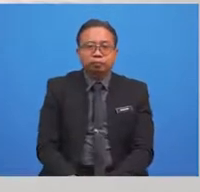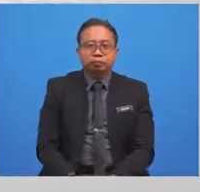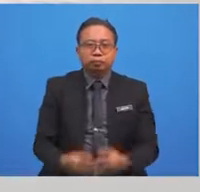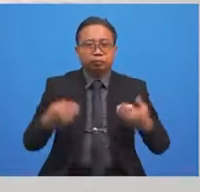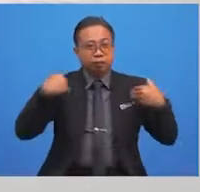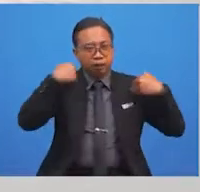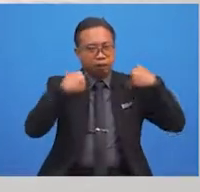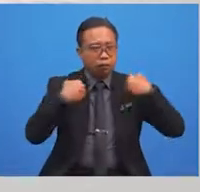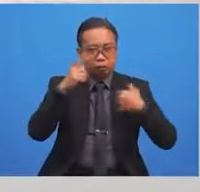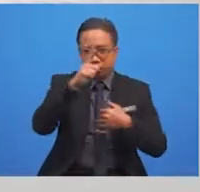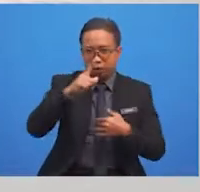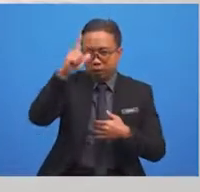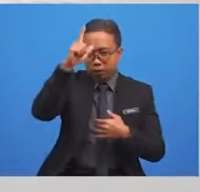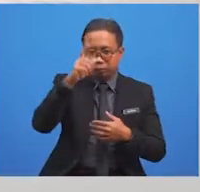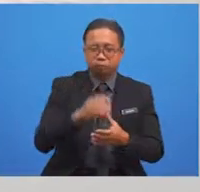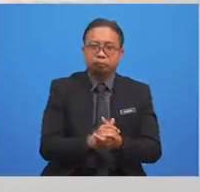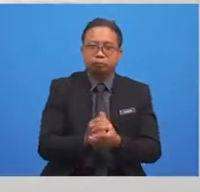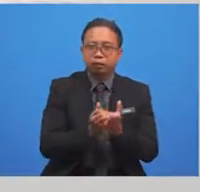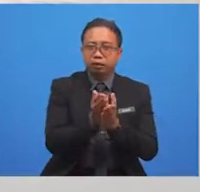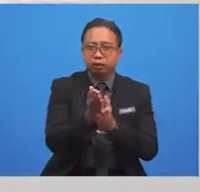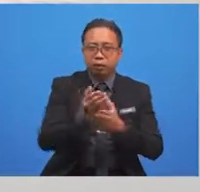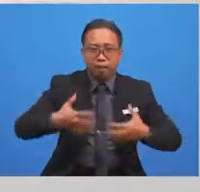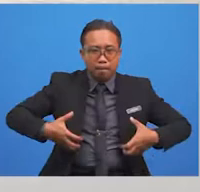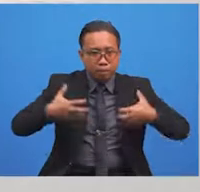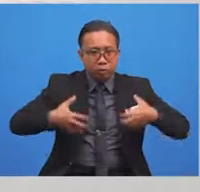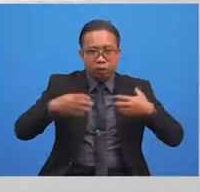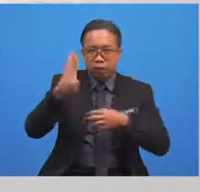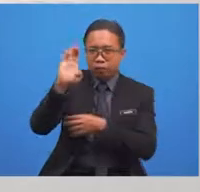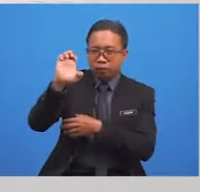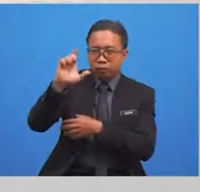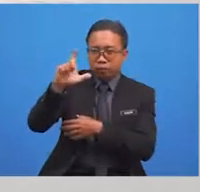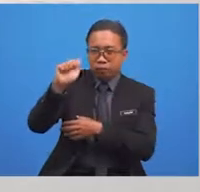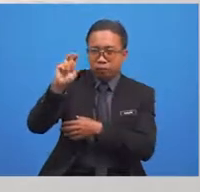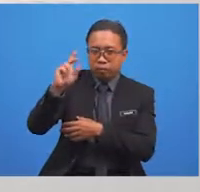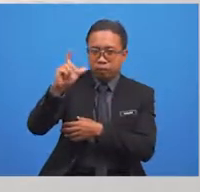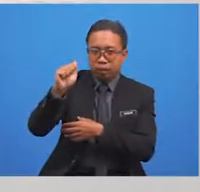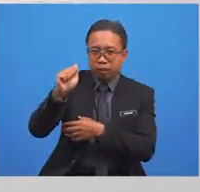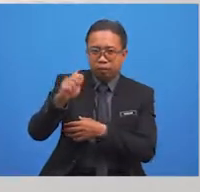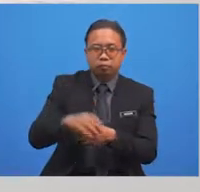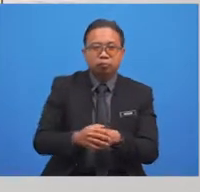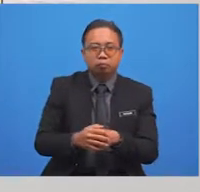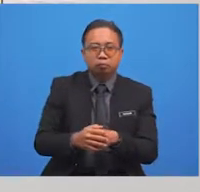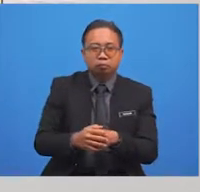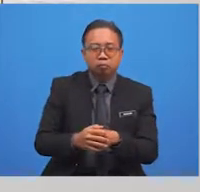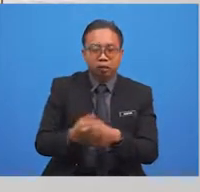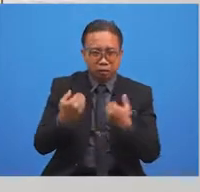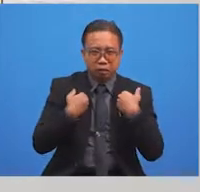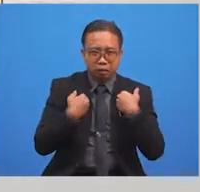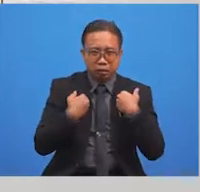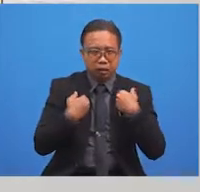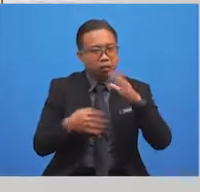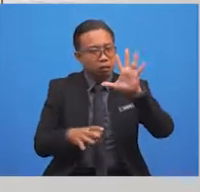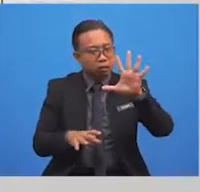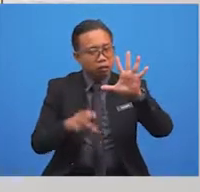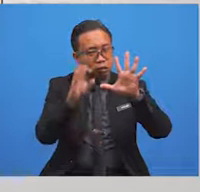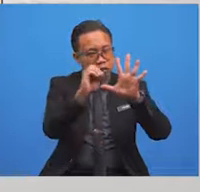Hidupan liar yang berikutnya ialah monyet Belanda. Populasi hidupan ini kira-kira